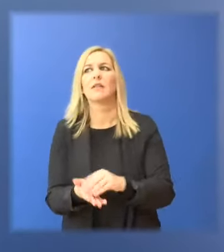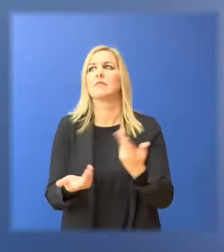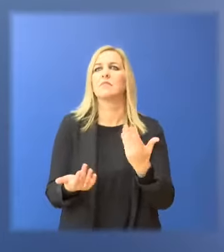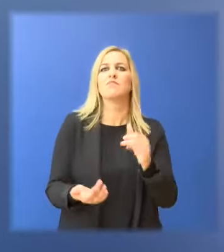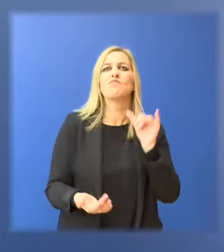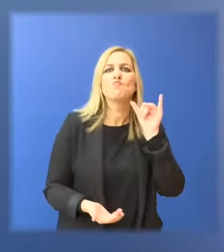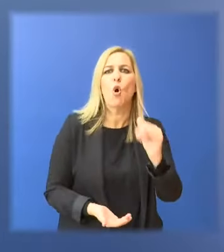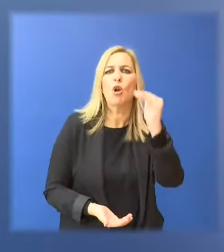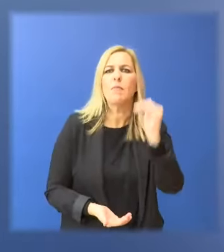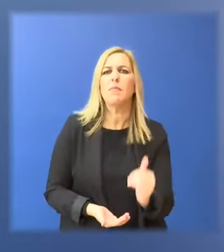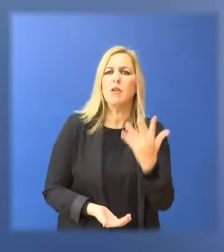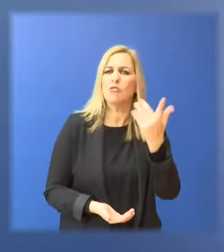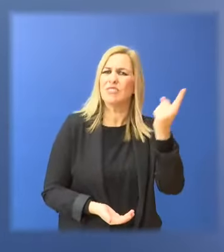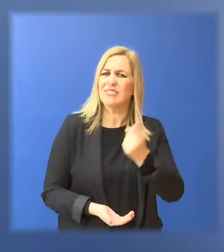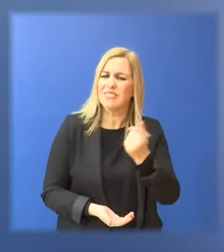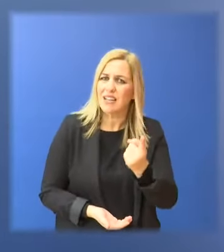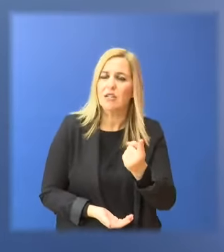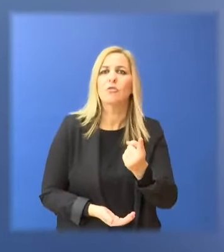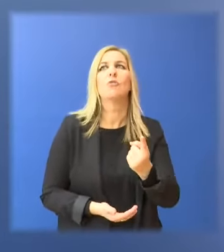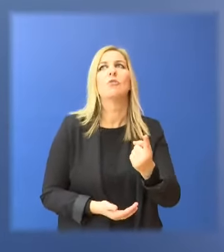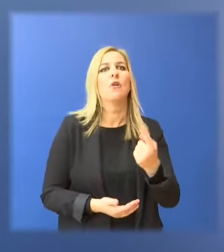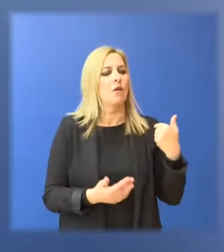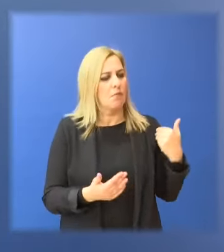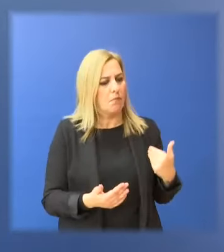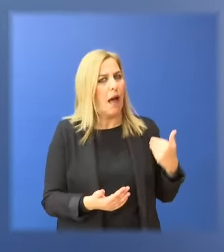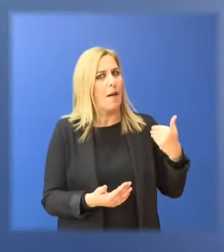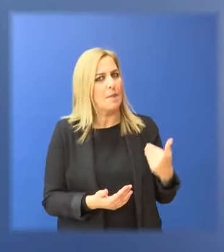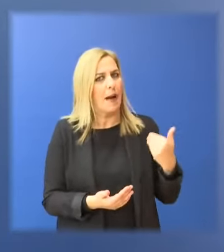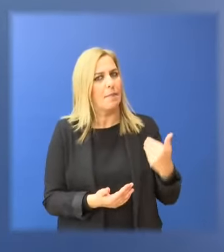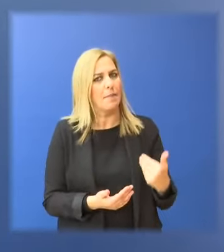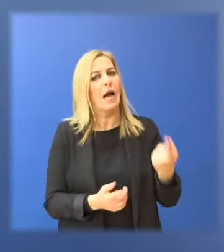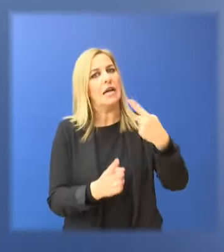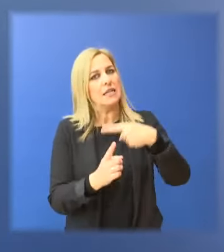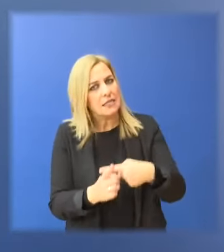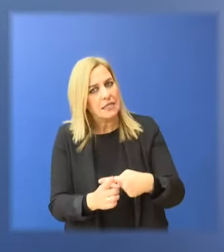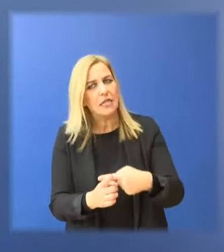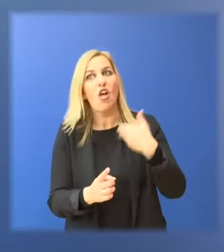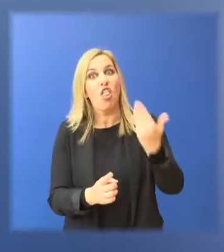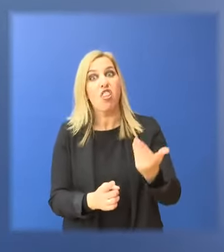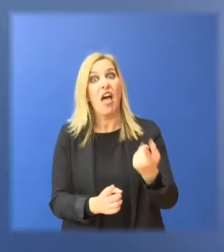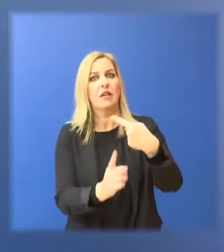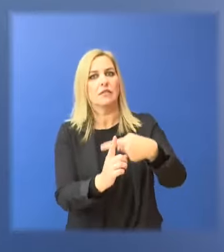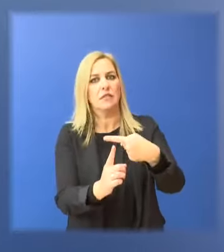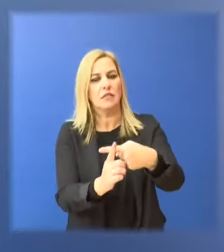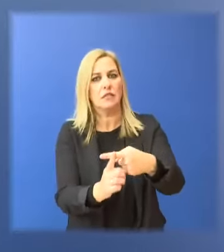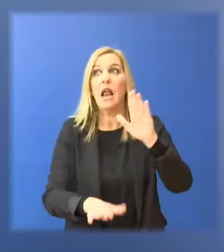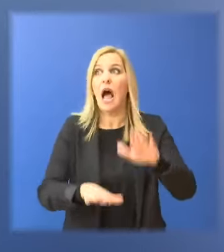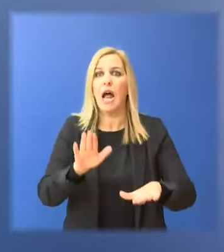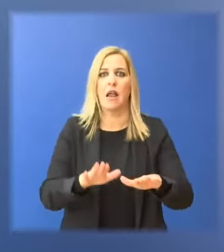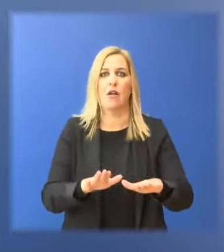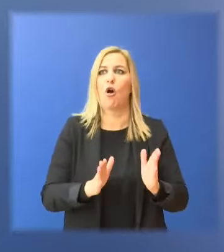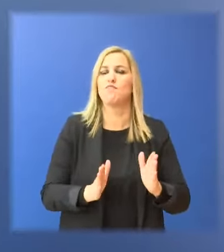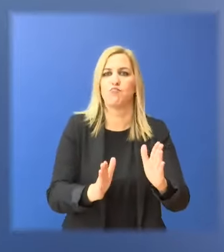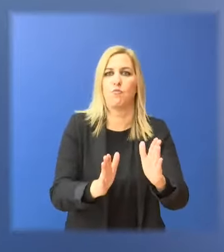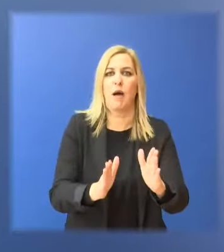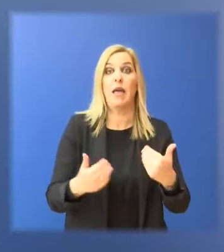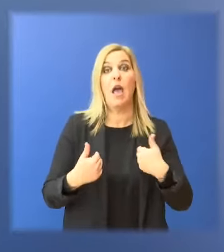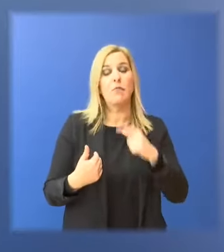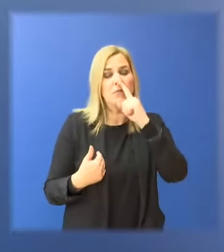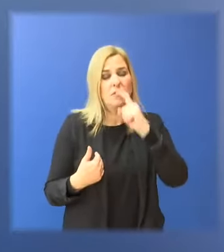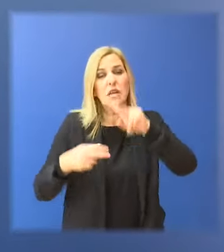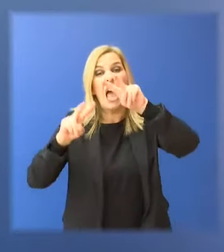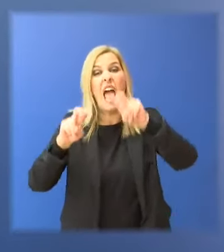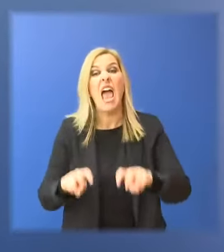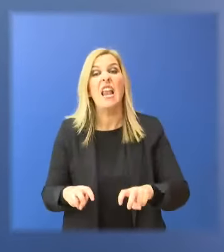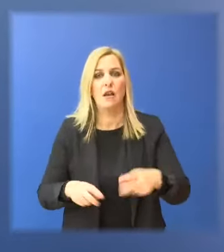τελευταίες εφόσον επιμένει αυτό το φαινόμενο. Και για μας είναι πολύ σημαντικές αυτές οι παρεμβάσεις, όπως και ο έλεγχος της αγοράς και τα πρόστιμα που επιβάλλονται.